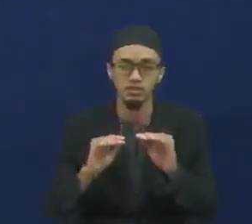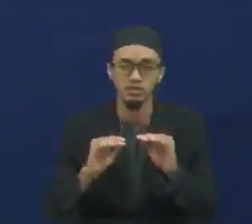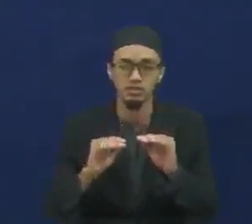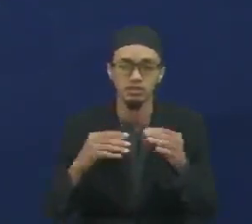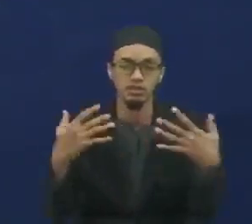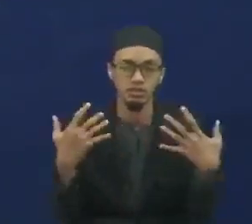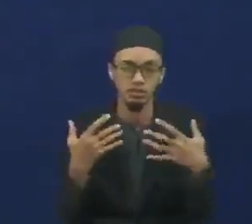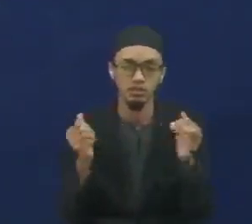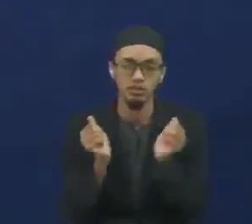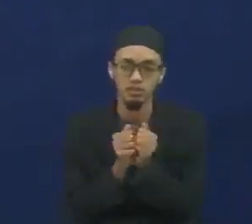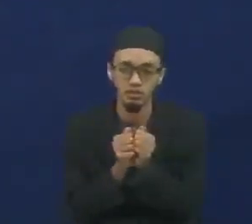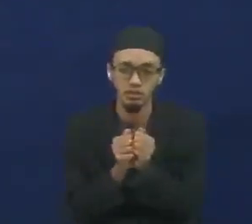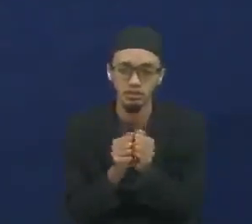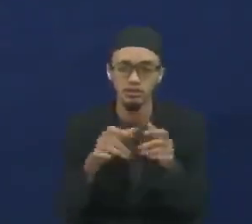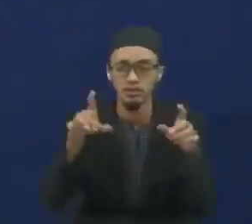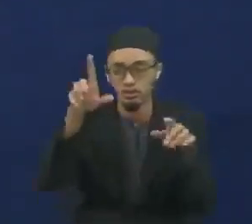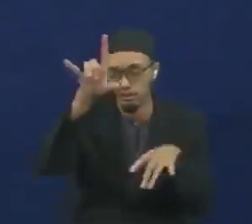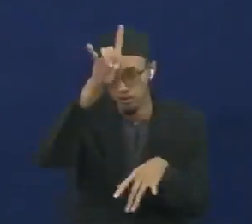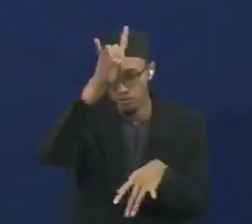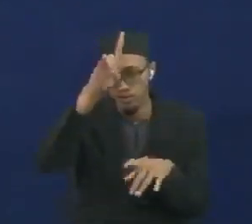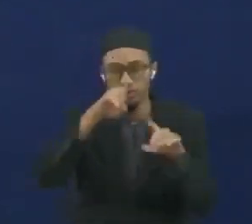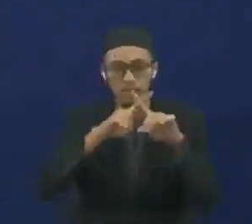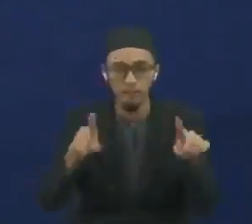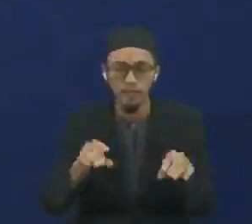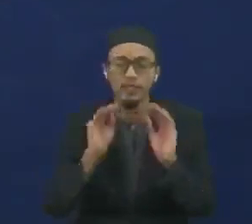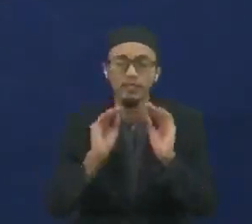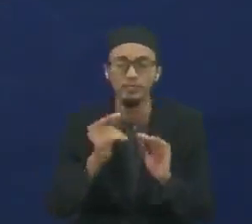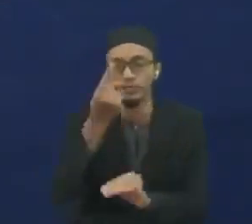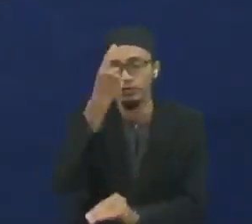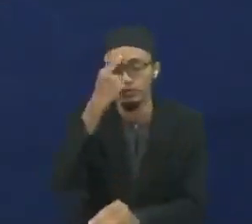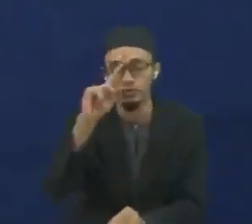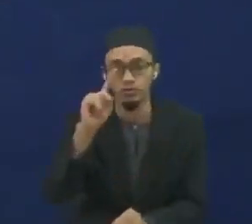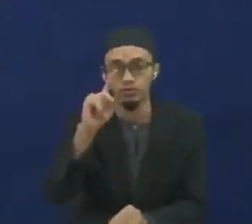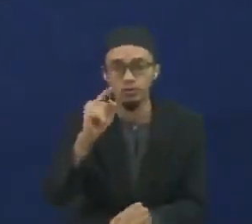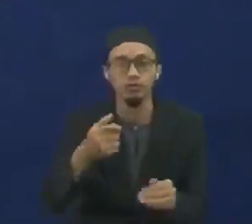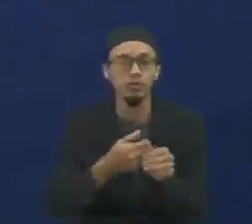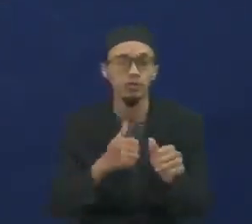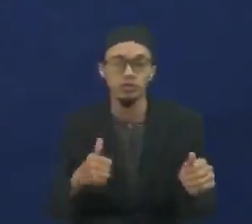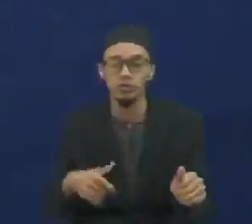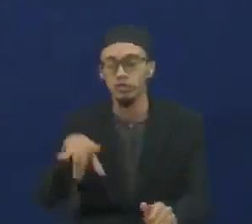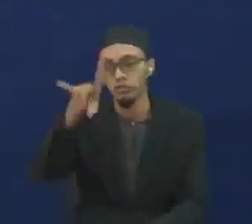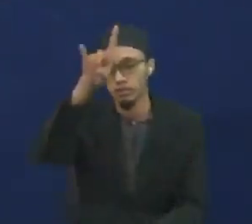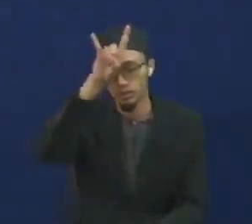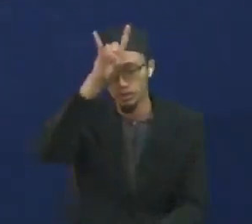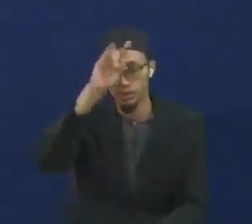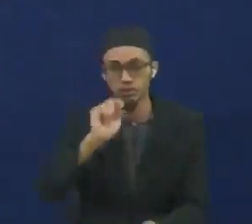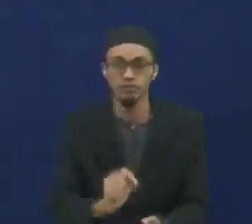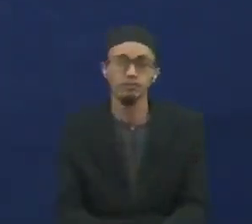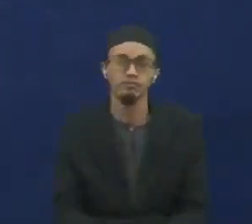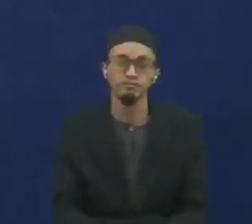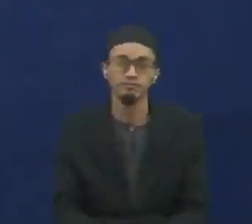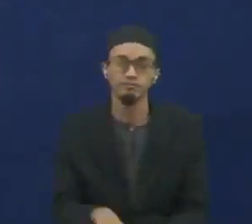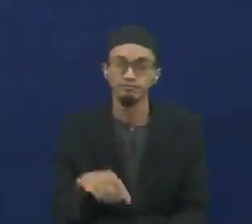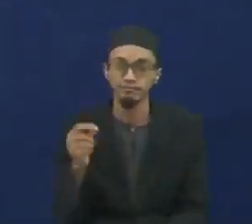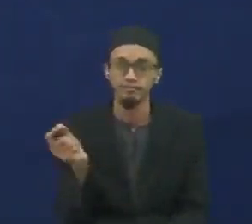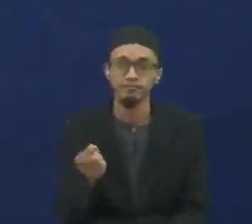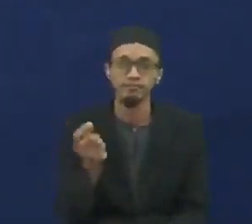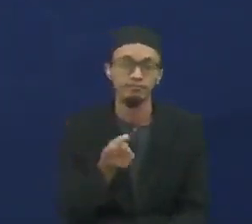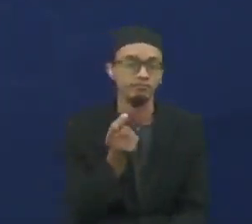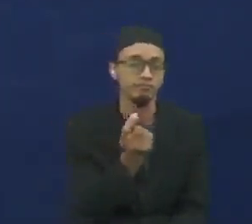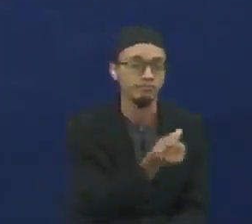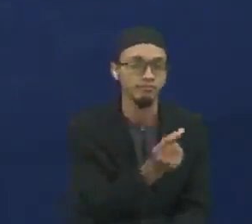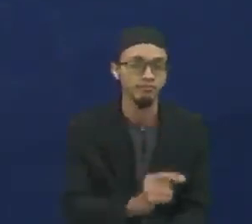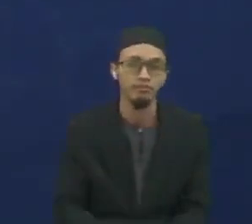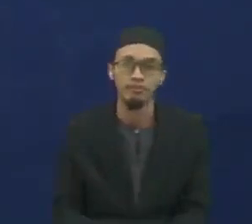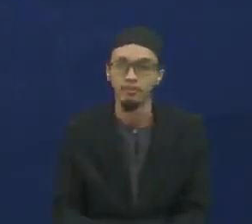takut kan. Islam ajar a'udzubillahi minasyaitanir rajim, a'udzubikalimatillahi tammah min syarri ma khalaq wa min kulli syaitanin wahamah